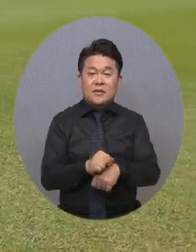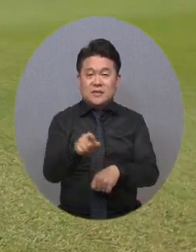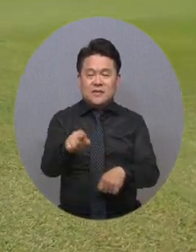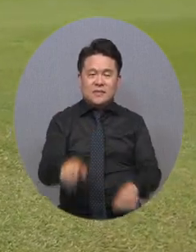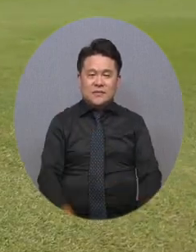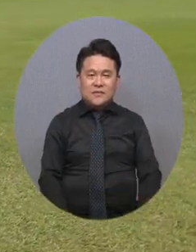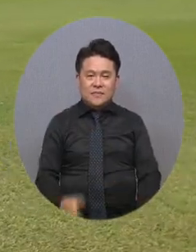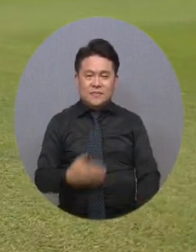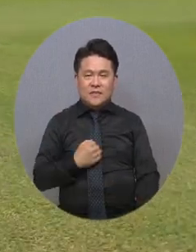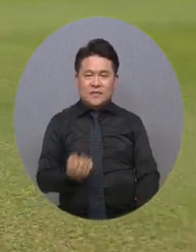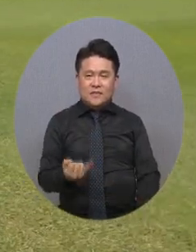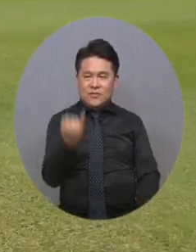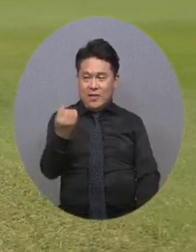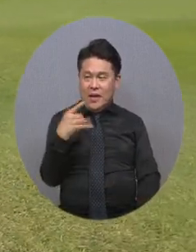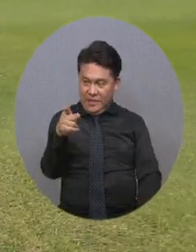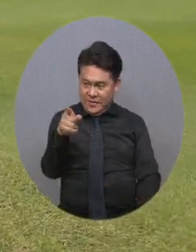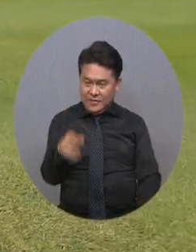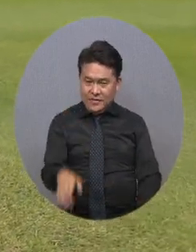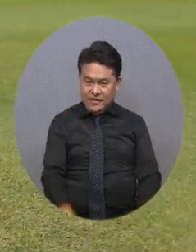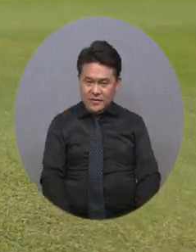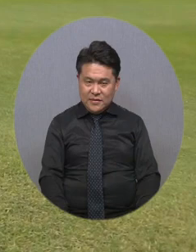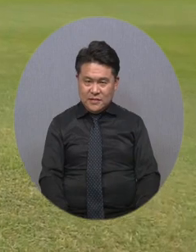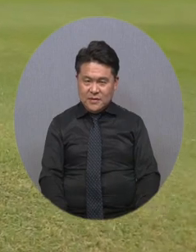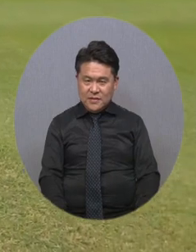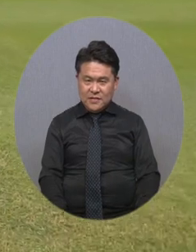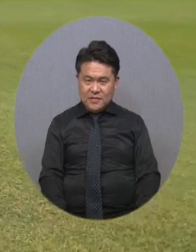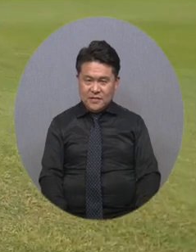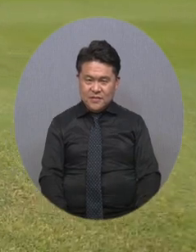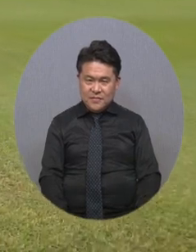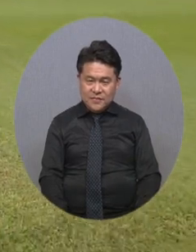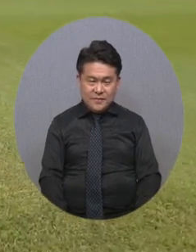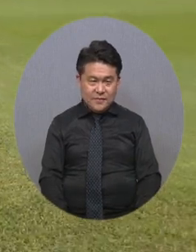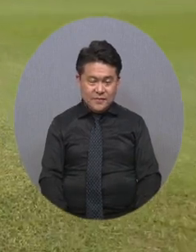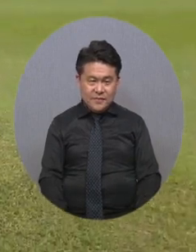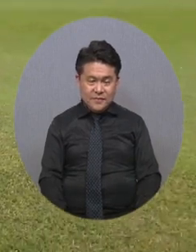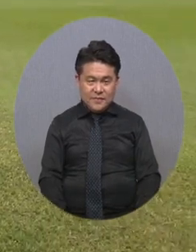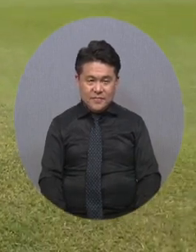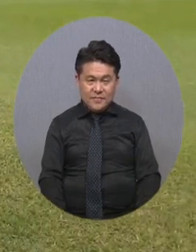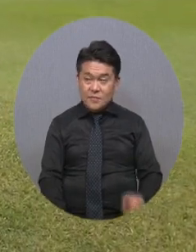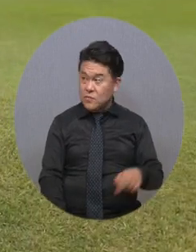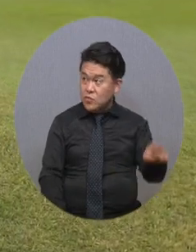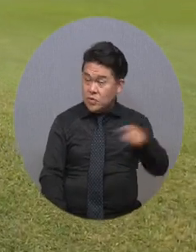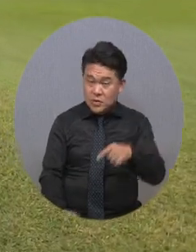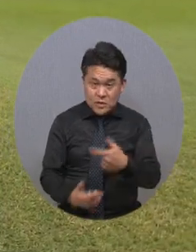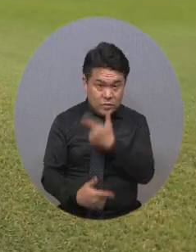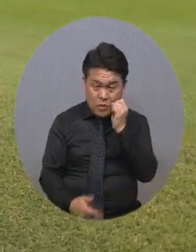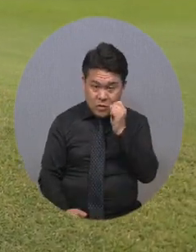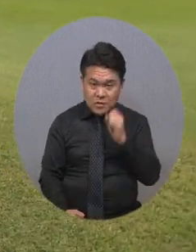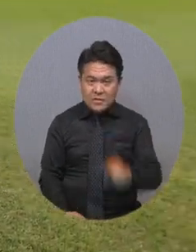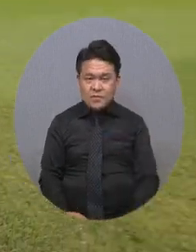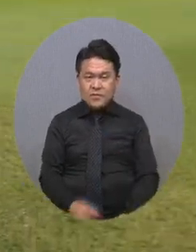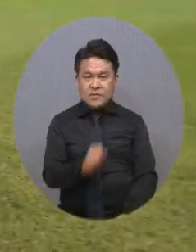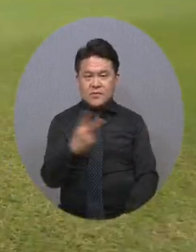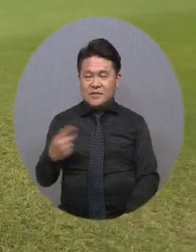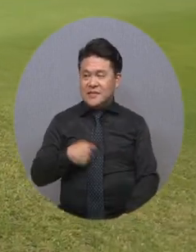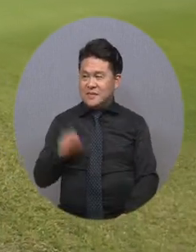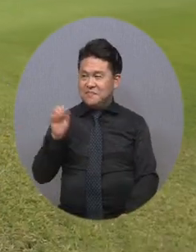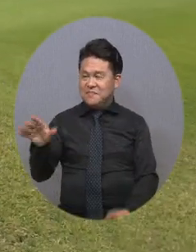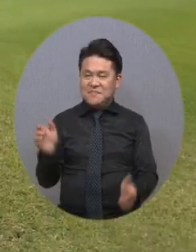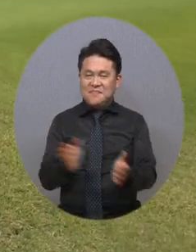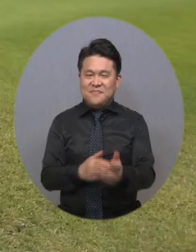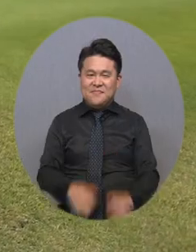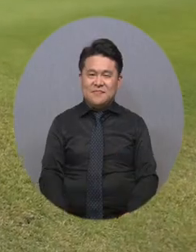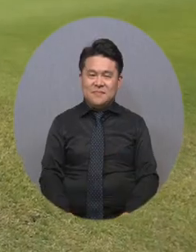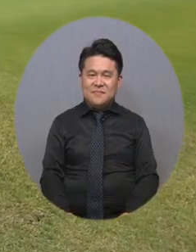이제부터 나한테 누나라 불러라. 455번. 우리가 짰다고? 002번 내가 얘기했다.